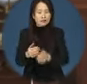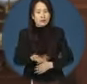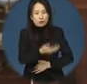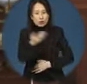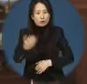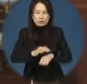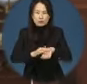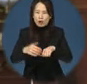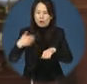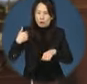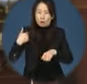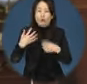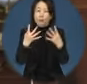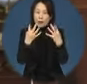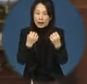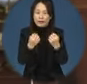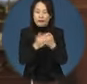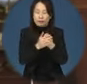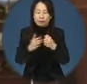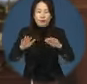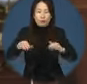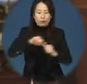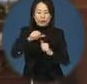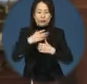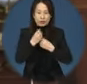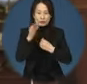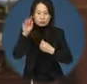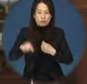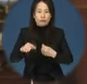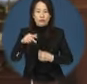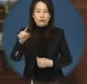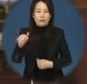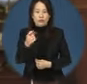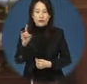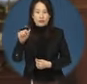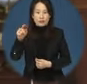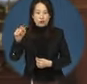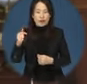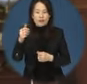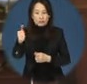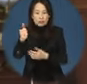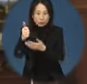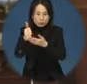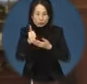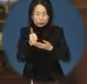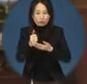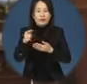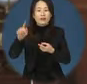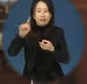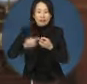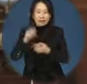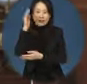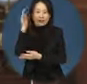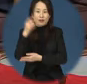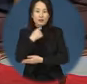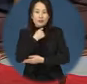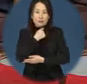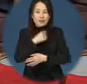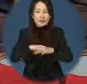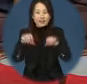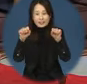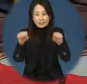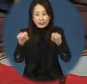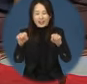모르고 계신 게 많아요 그래서 오늘 행정안전부 전해철 장관 것이고 우리 자치 붕권 에 대한 이야기 좀 나눠 보도록 하겠습니다